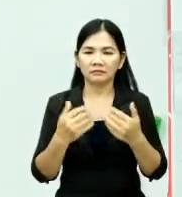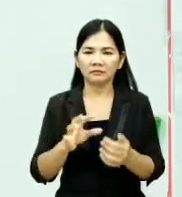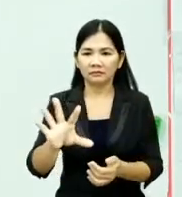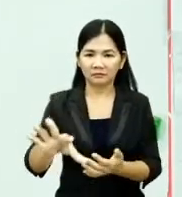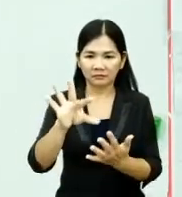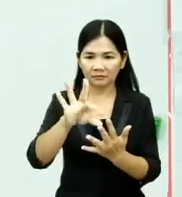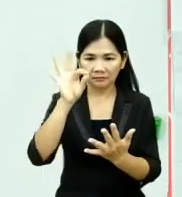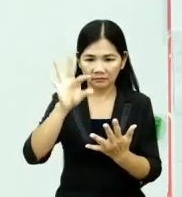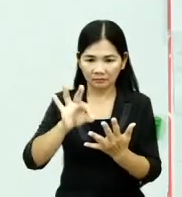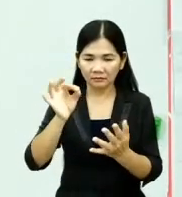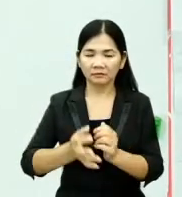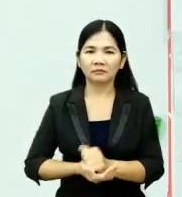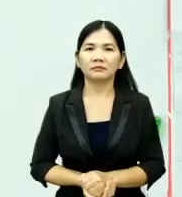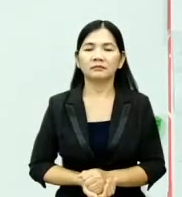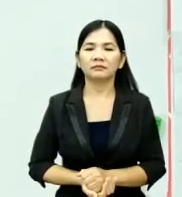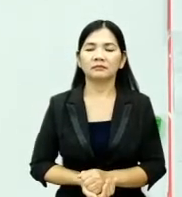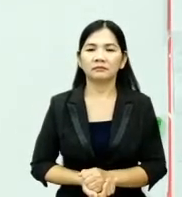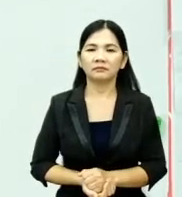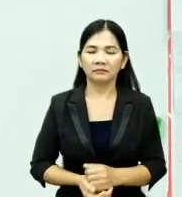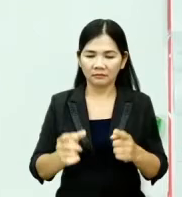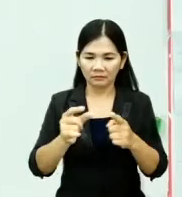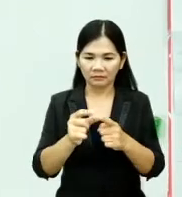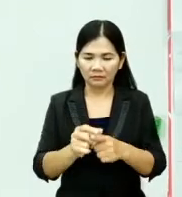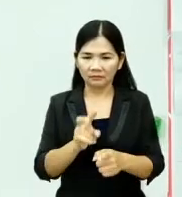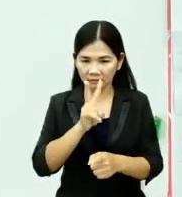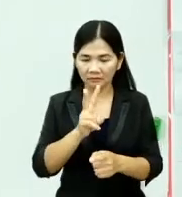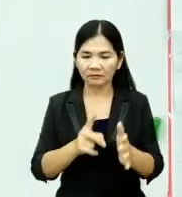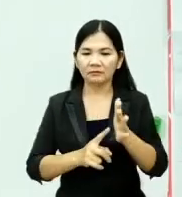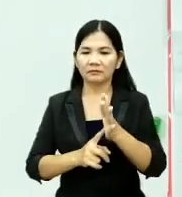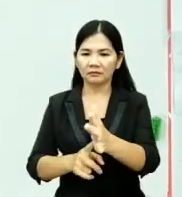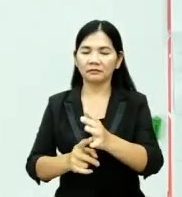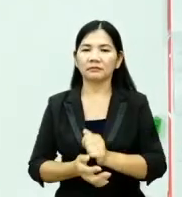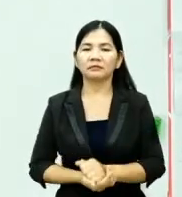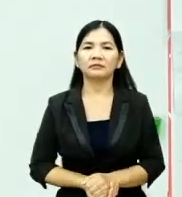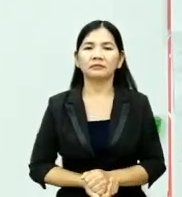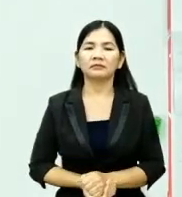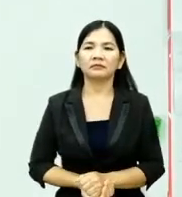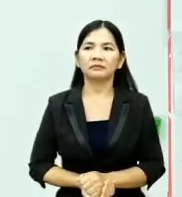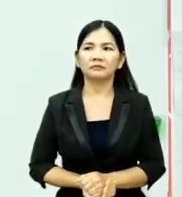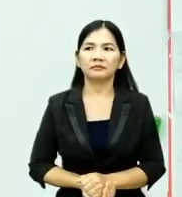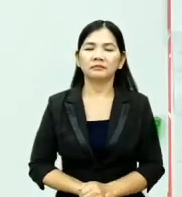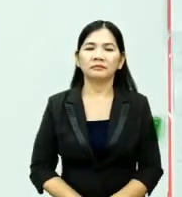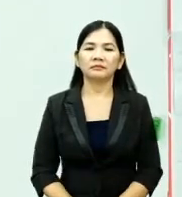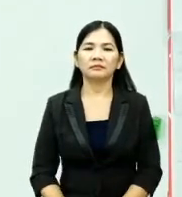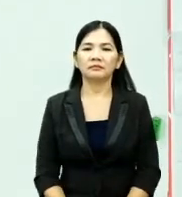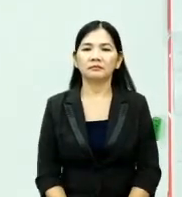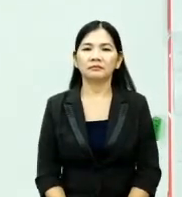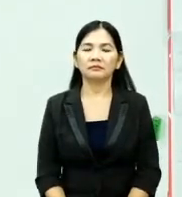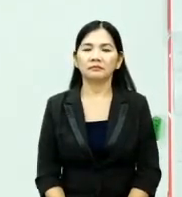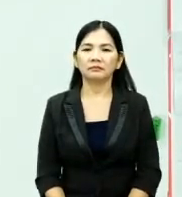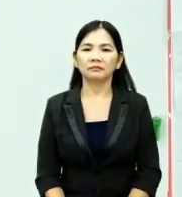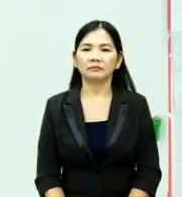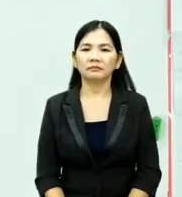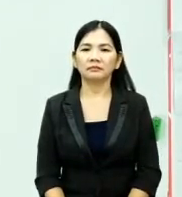rơ bị đây nè cừu nâng bằng hành con